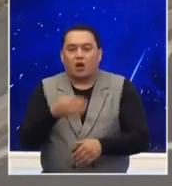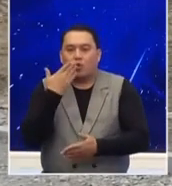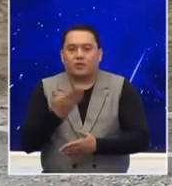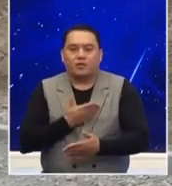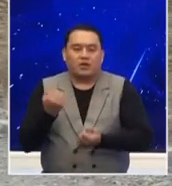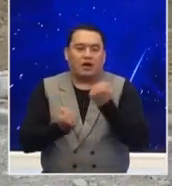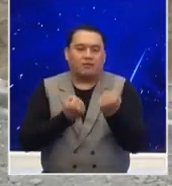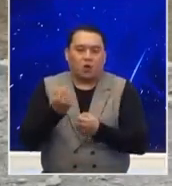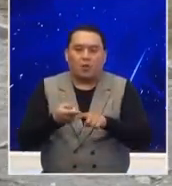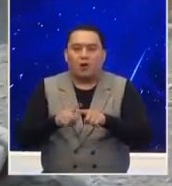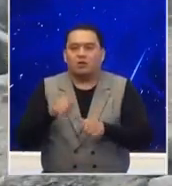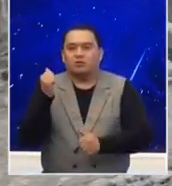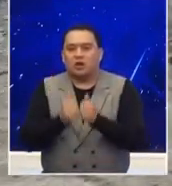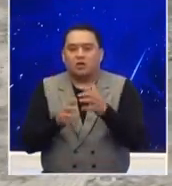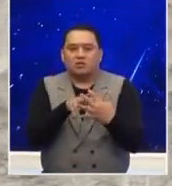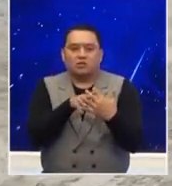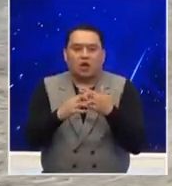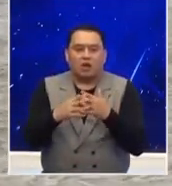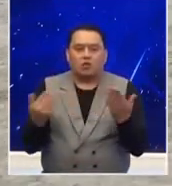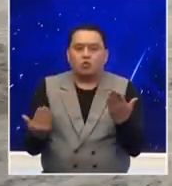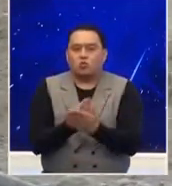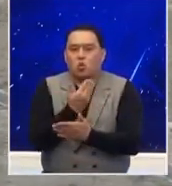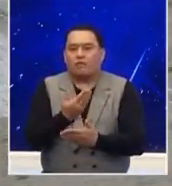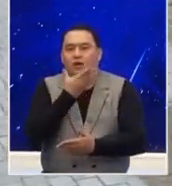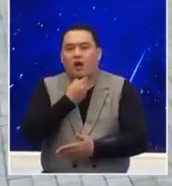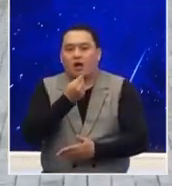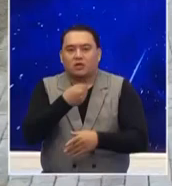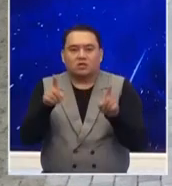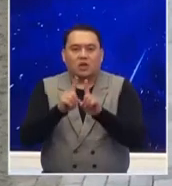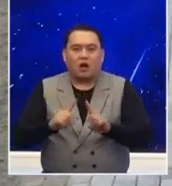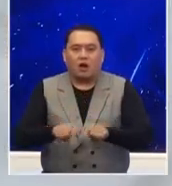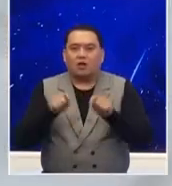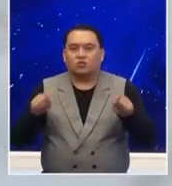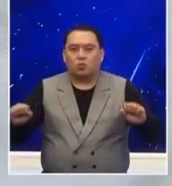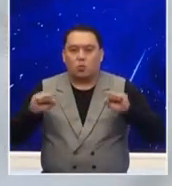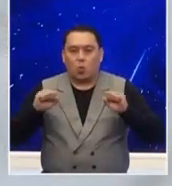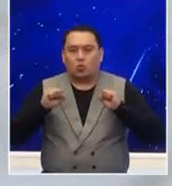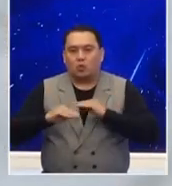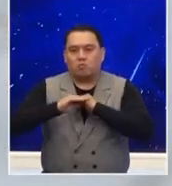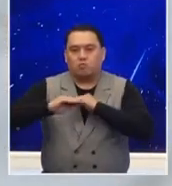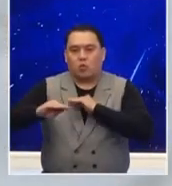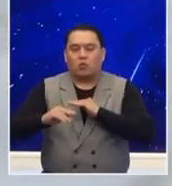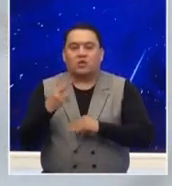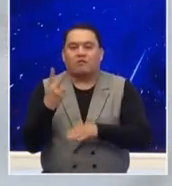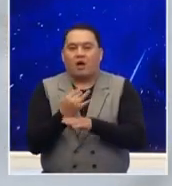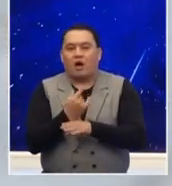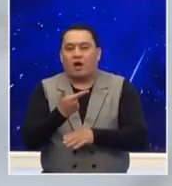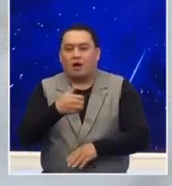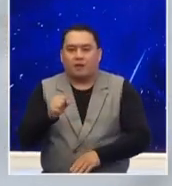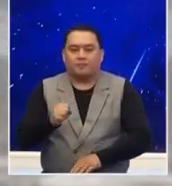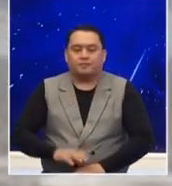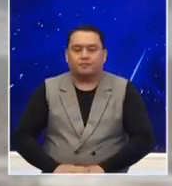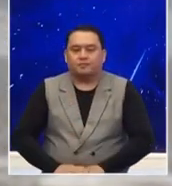автолюбителей. Отныне и будни жителей села Акши заиграют новыми красками. Не за горами открытие спортивного поля площадью в 2,5